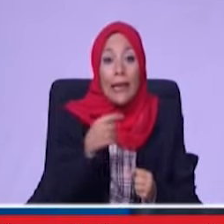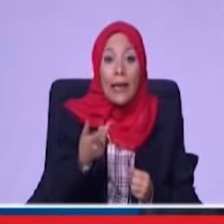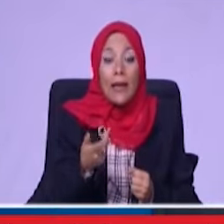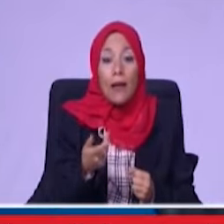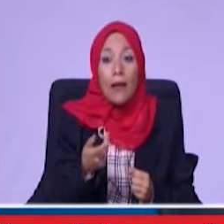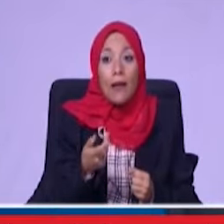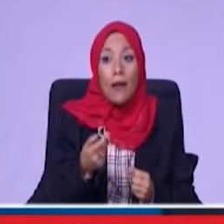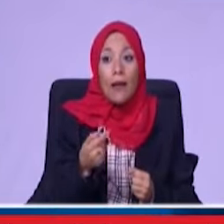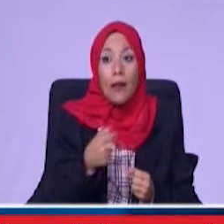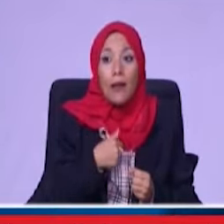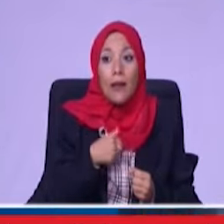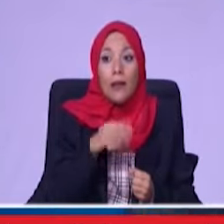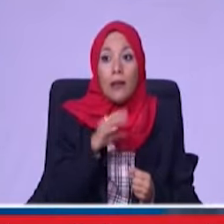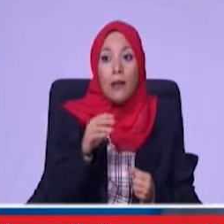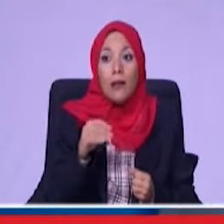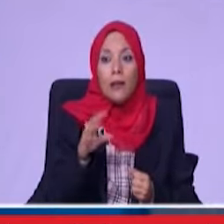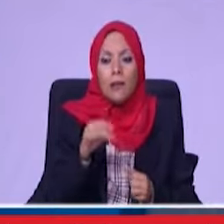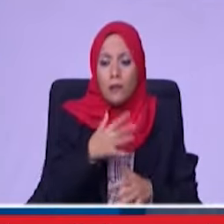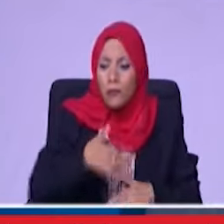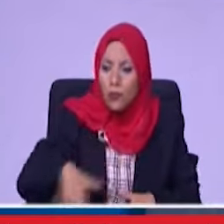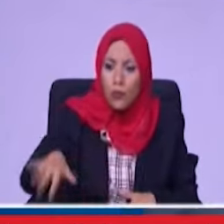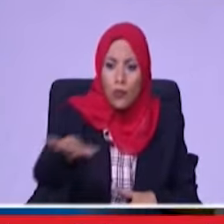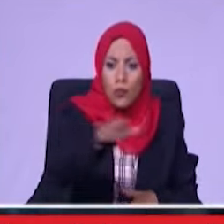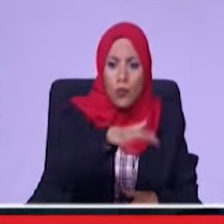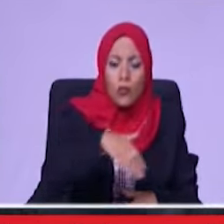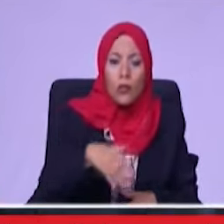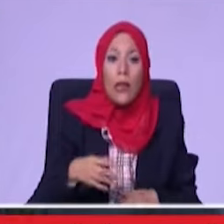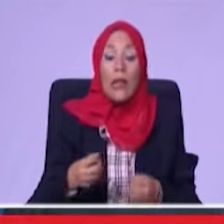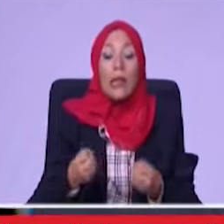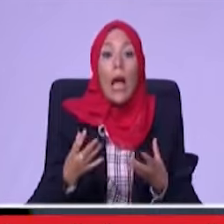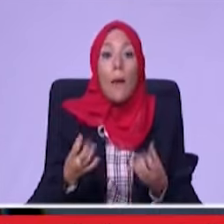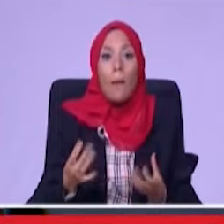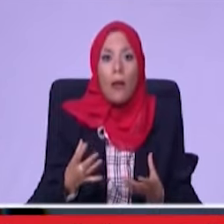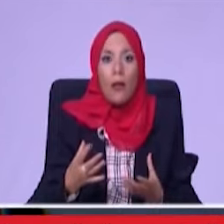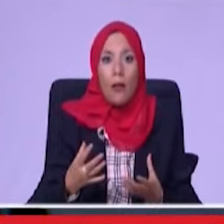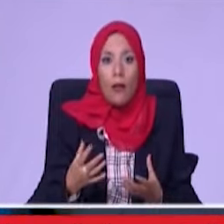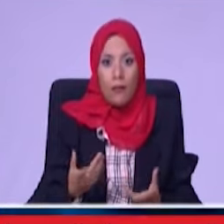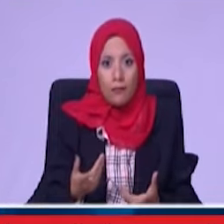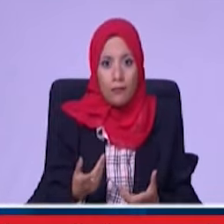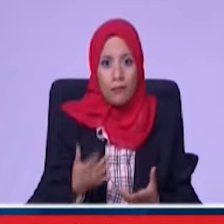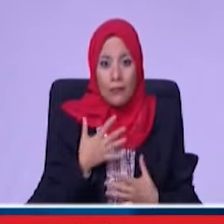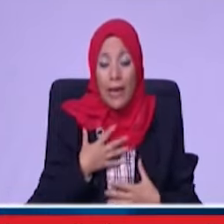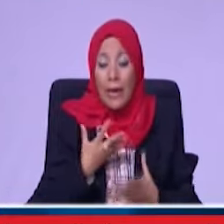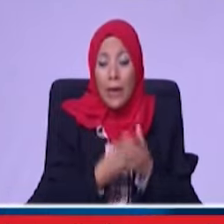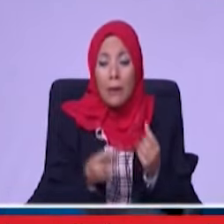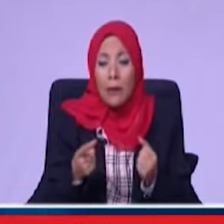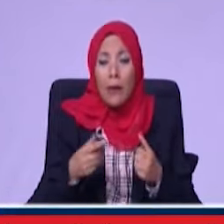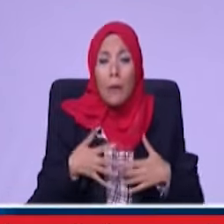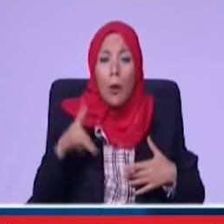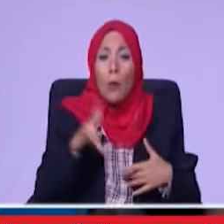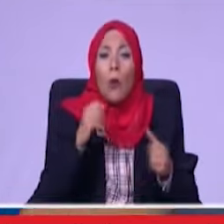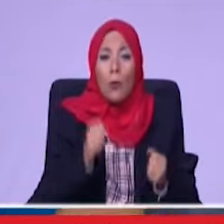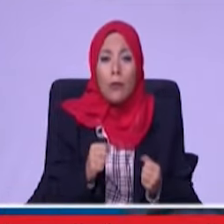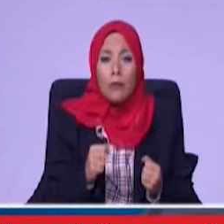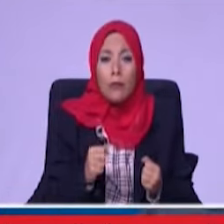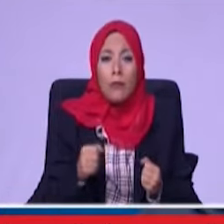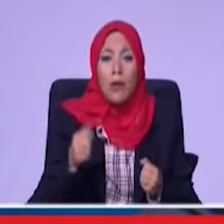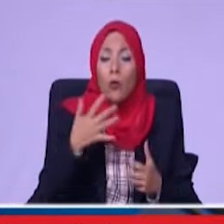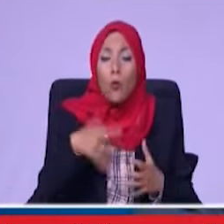كان يعدل عندي ملء الأرض ذهبا. ده الضنى، الضنى غالي قوي. قال له يا داود لك عندي ملء الأرض